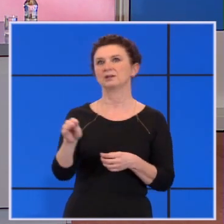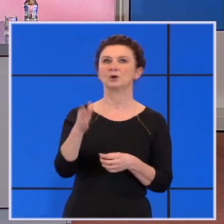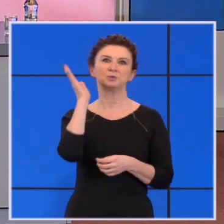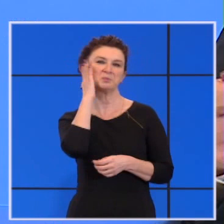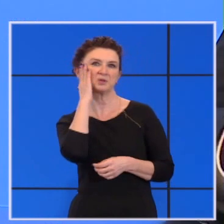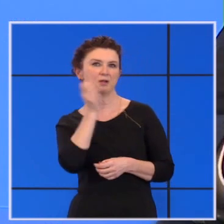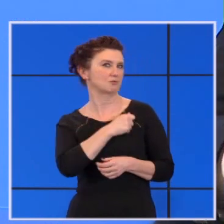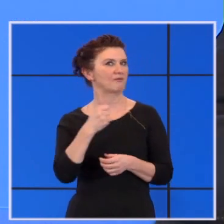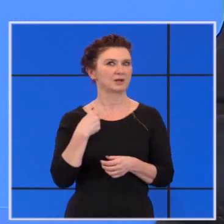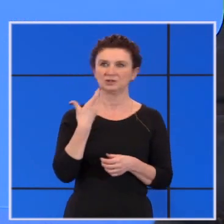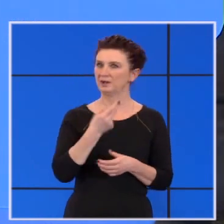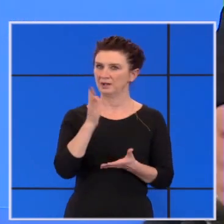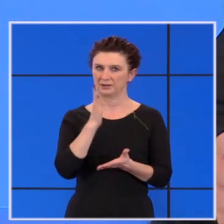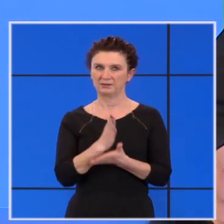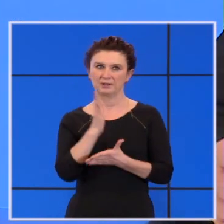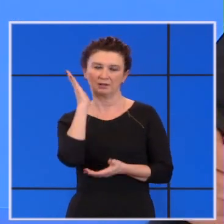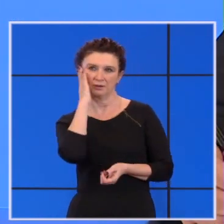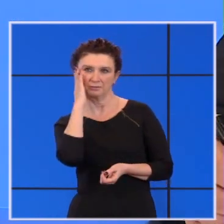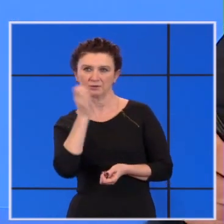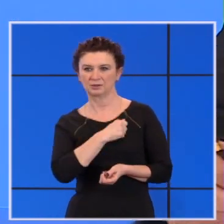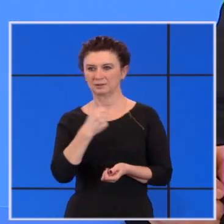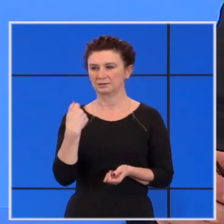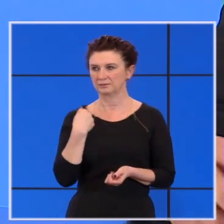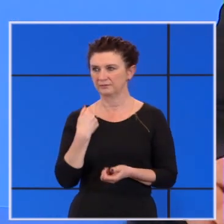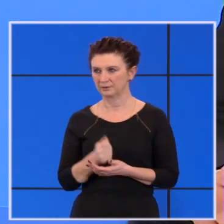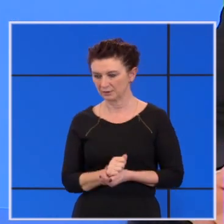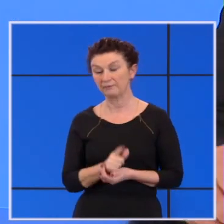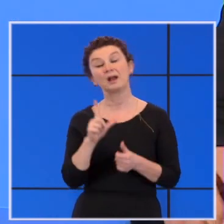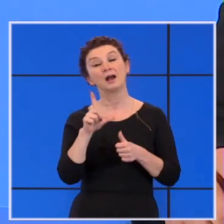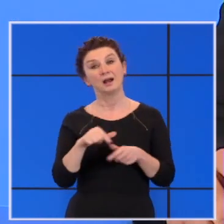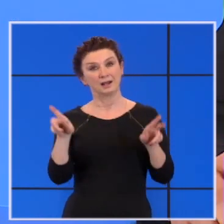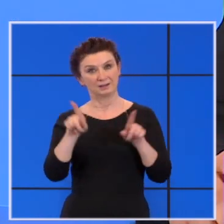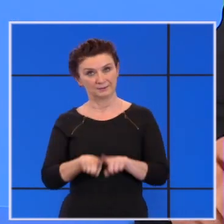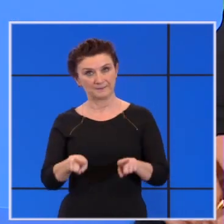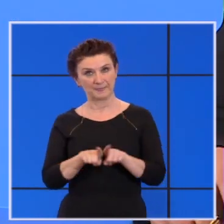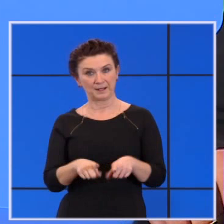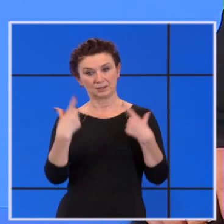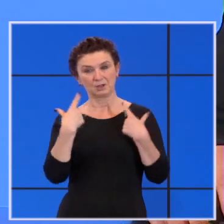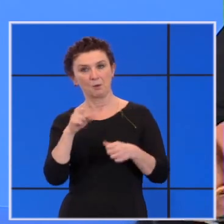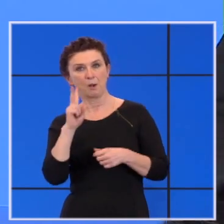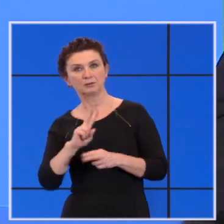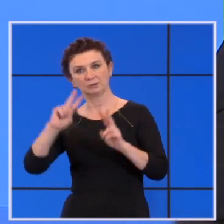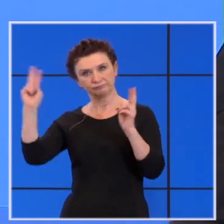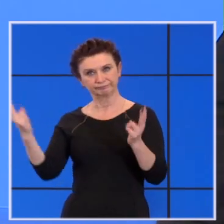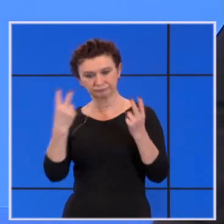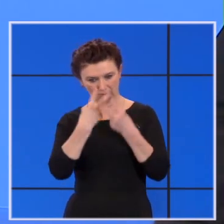mieszkańcom Warszawy, również ludziom, którzy odwiedzają Warszawę.